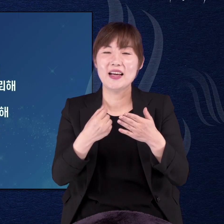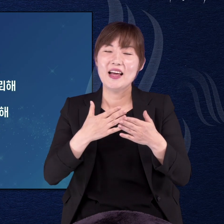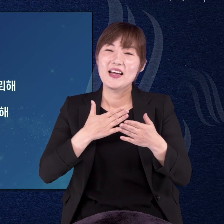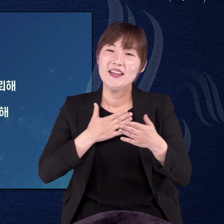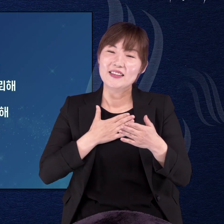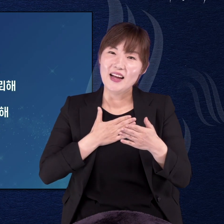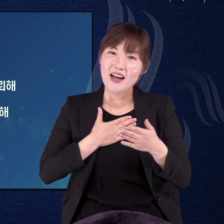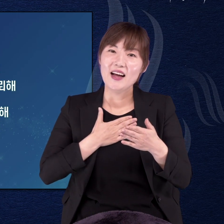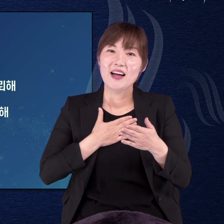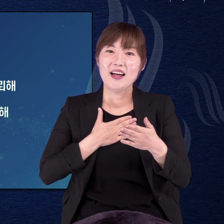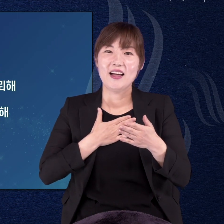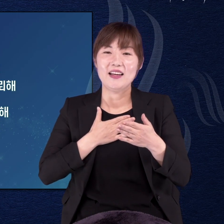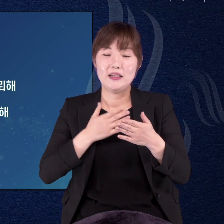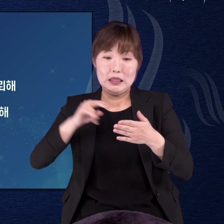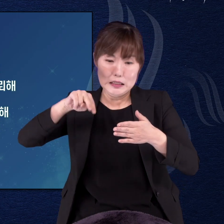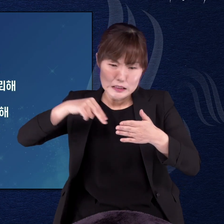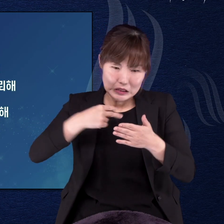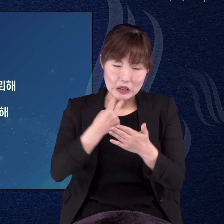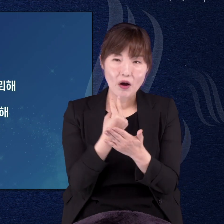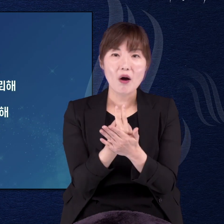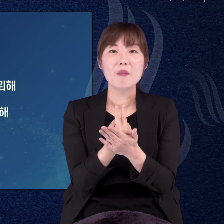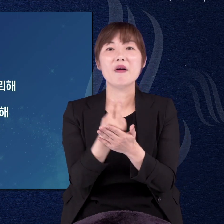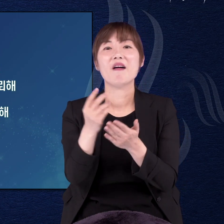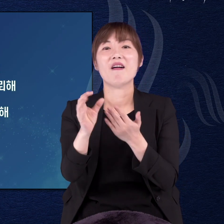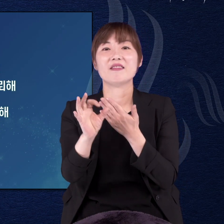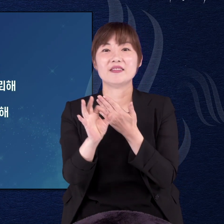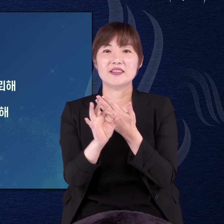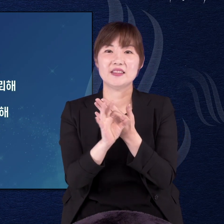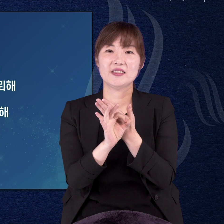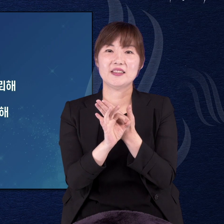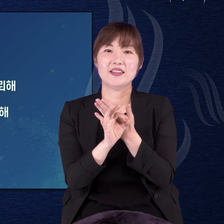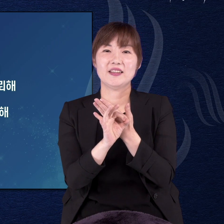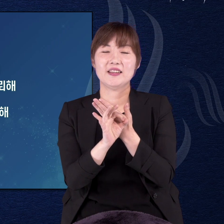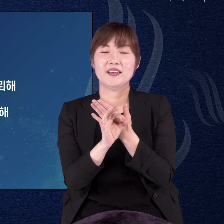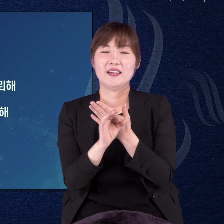비록 넘어지며